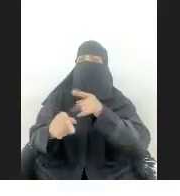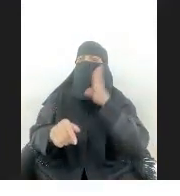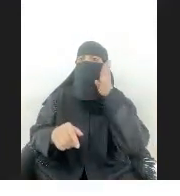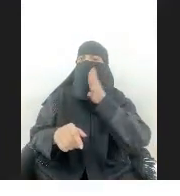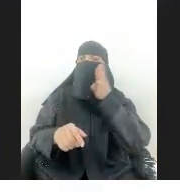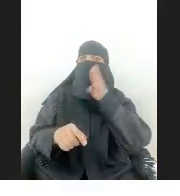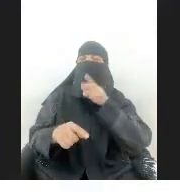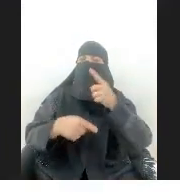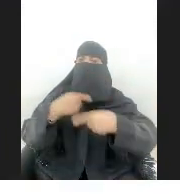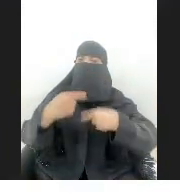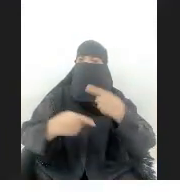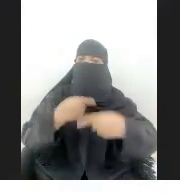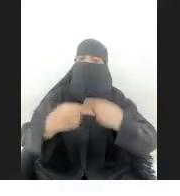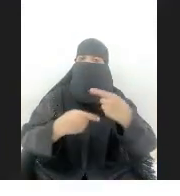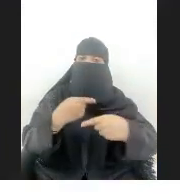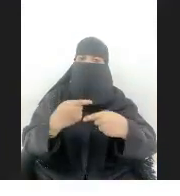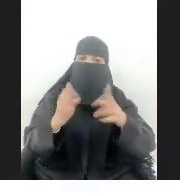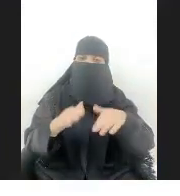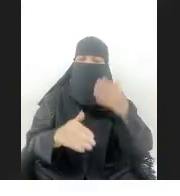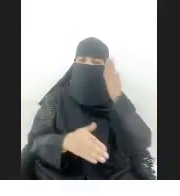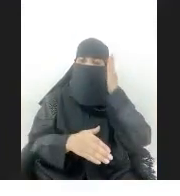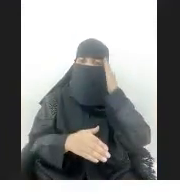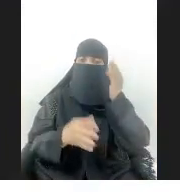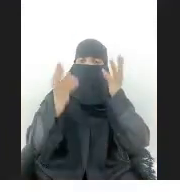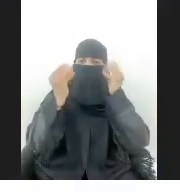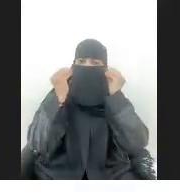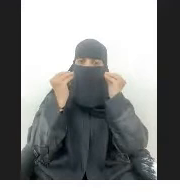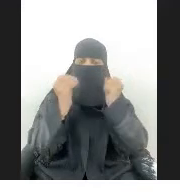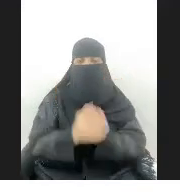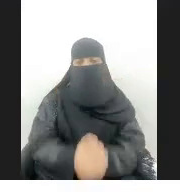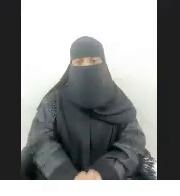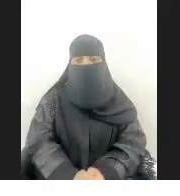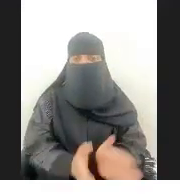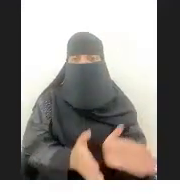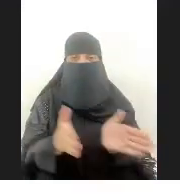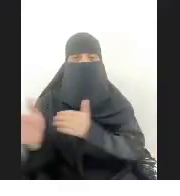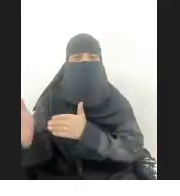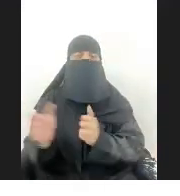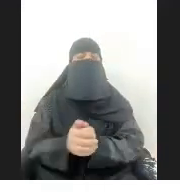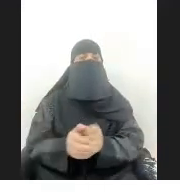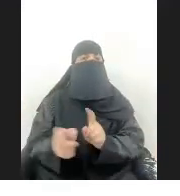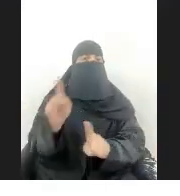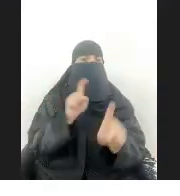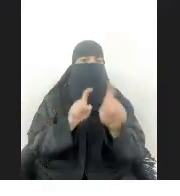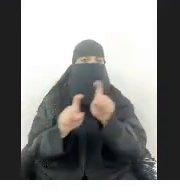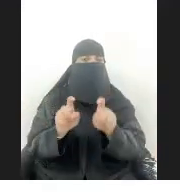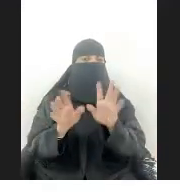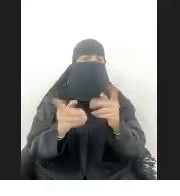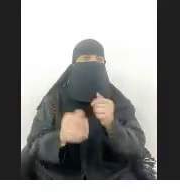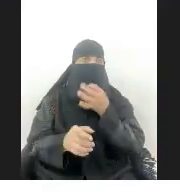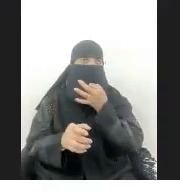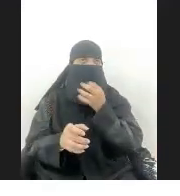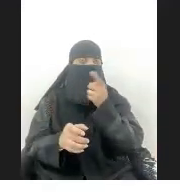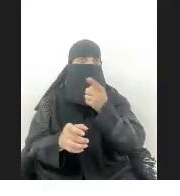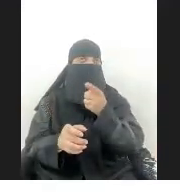أنه يكتسب المعرفة. طبعاً ليه إحنا قلنا أنه التعلم المصغر يتوافق أو يراعي الناحية الإدراكية